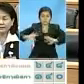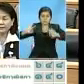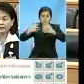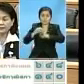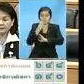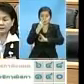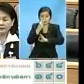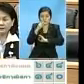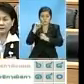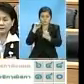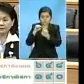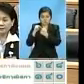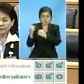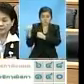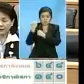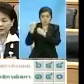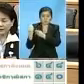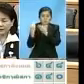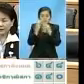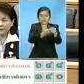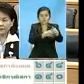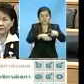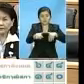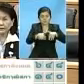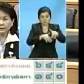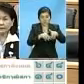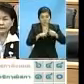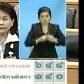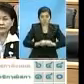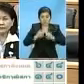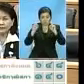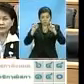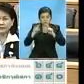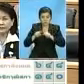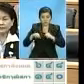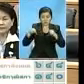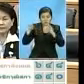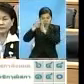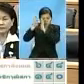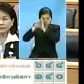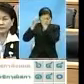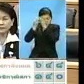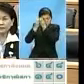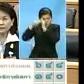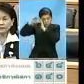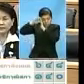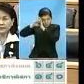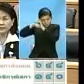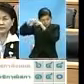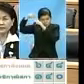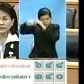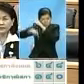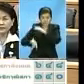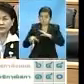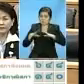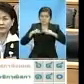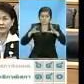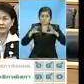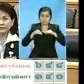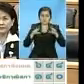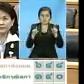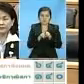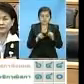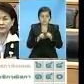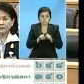นท่านประธานครับแต่ผมไม่เห็นด้วยในรายละเอียดครับเพราะการเลือกสมาชิกสภาร่างรัฐธรรมนูญ